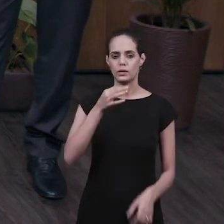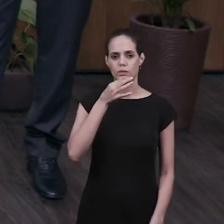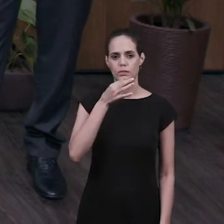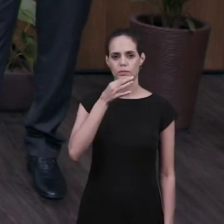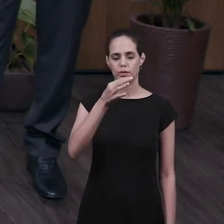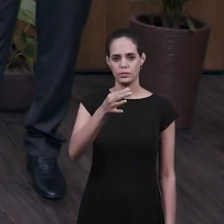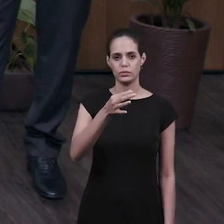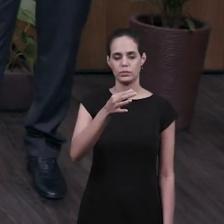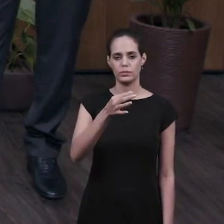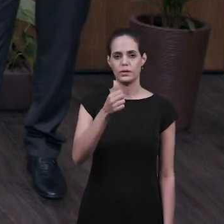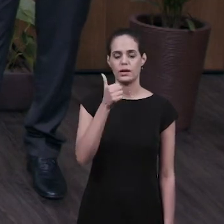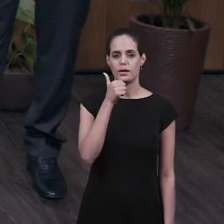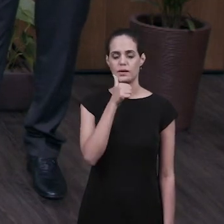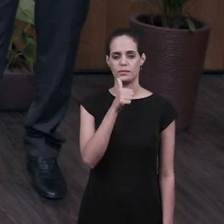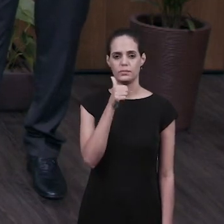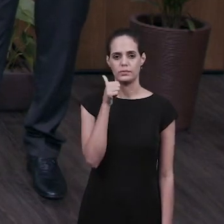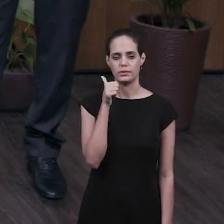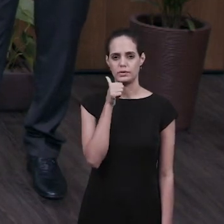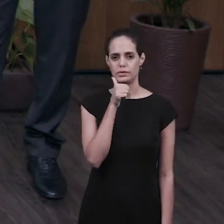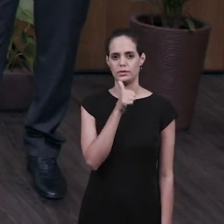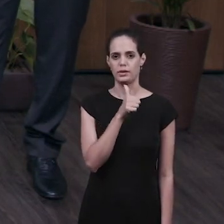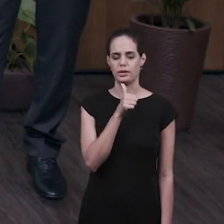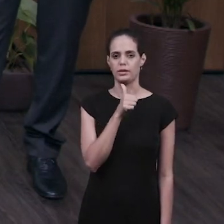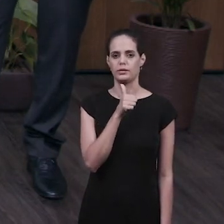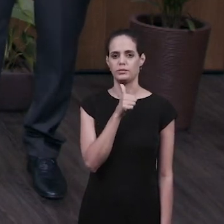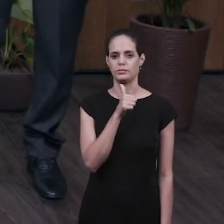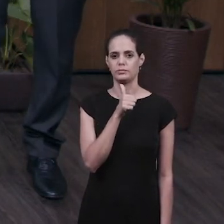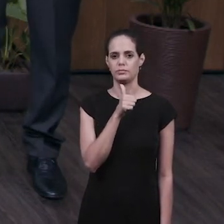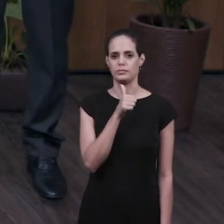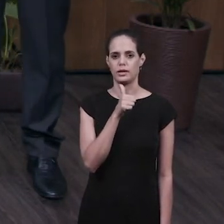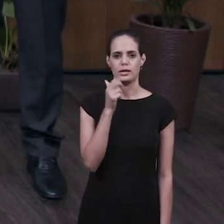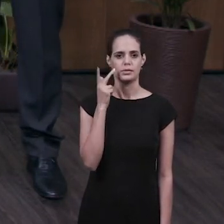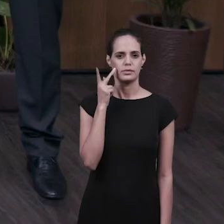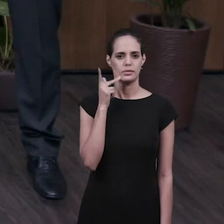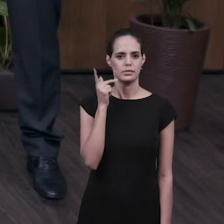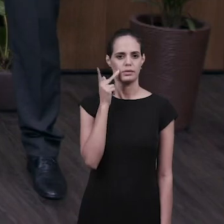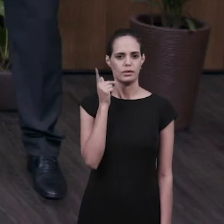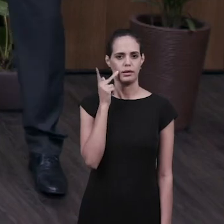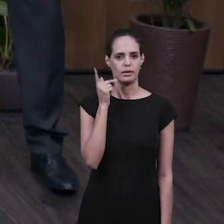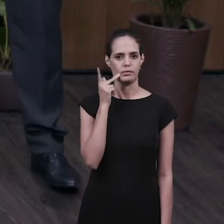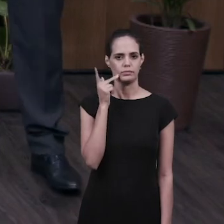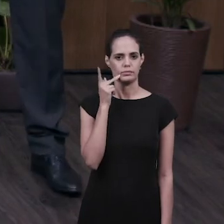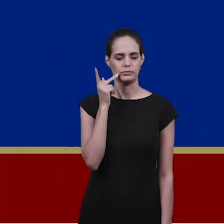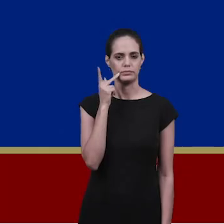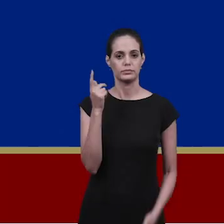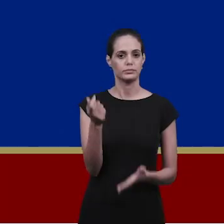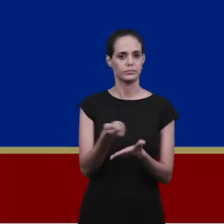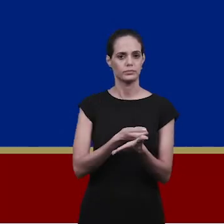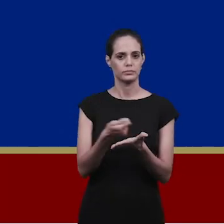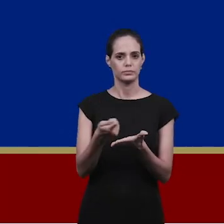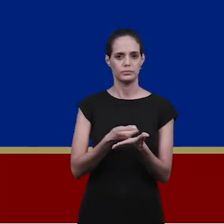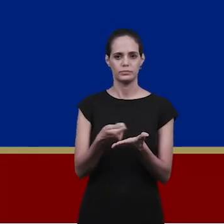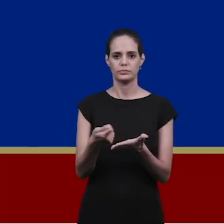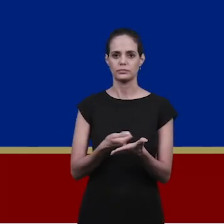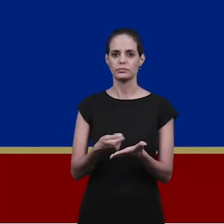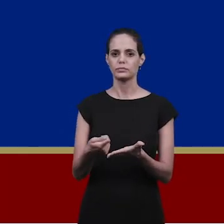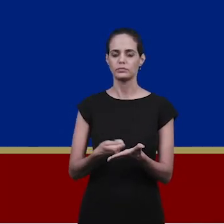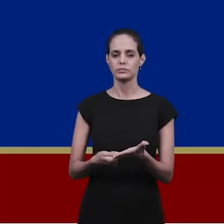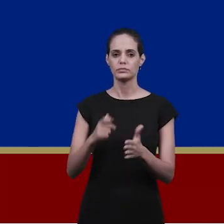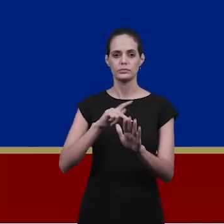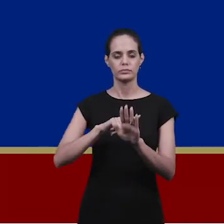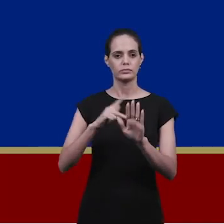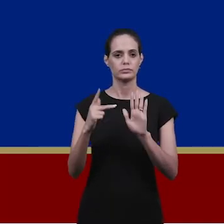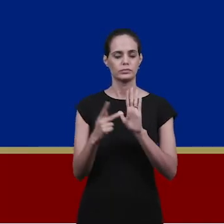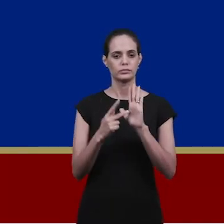Seigneur Jésus, comme a commenté Iranildo Gomes Nobrega de Fortaleza Serra. Elle